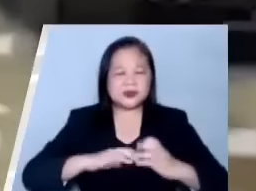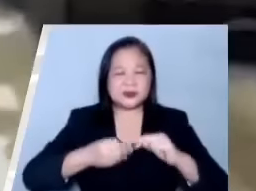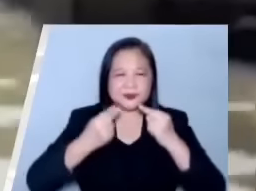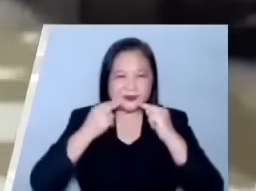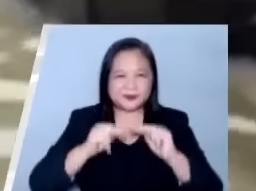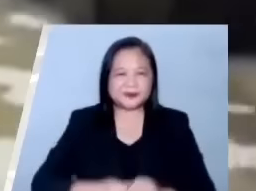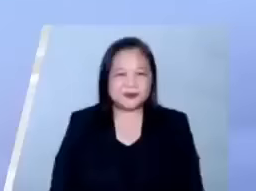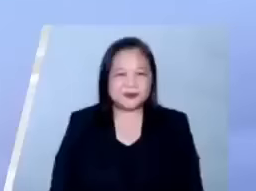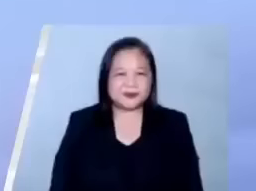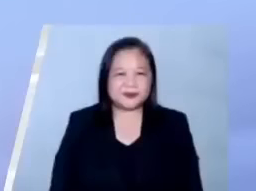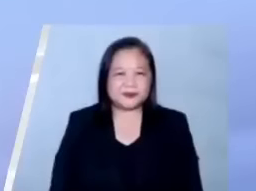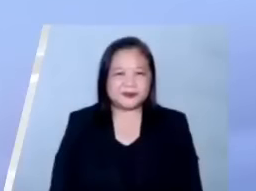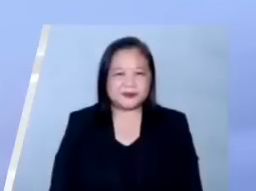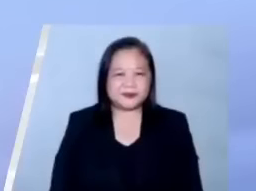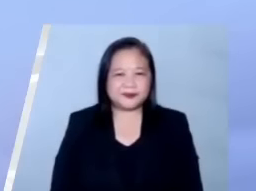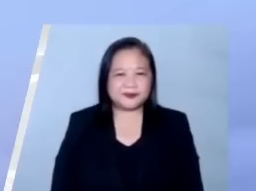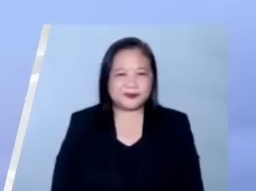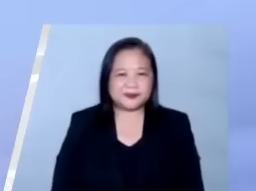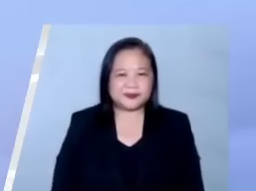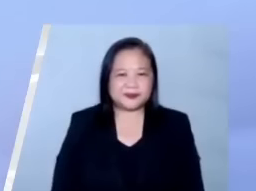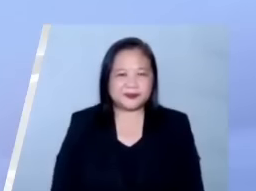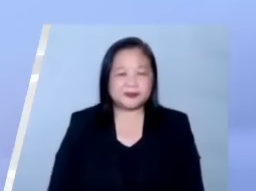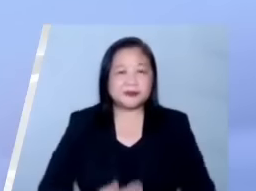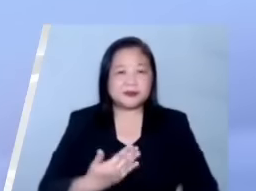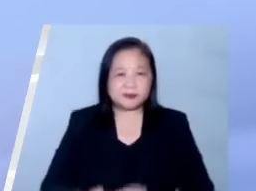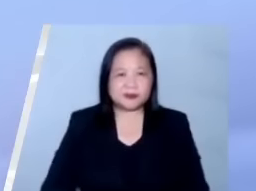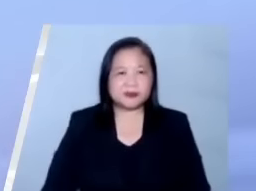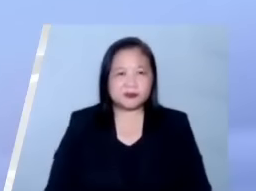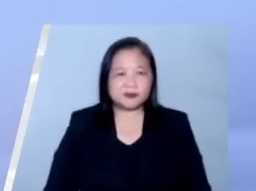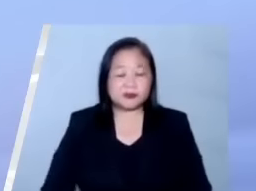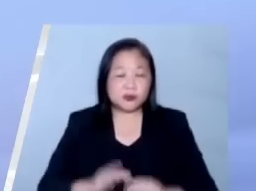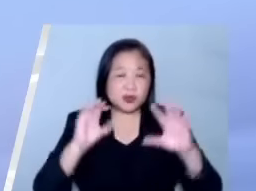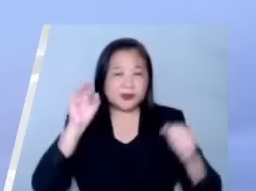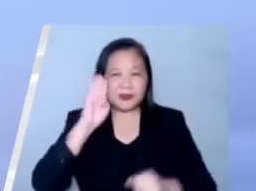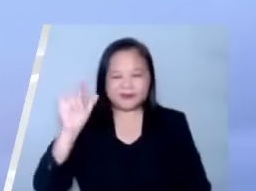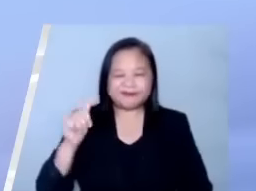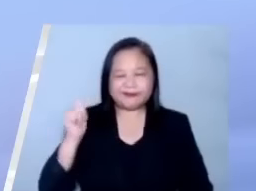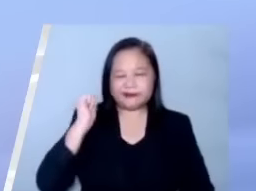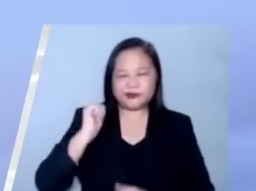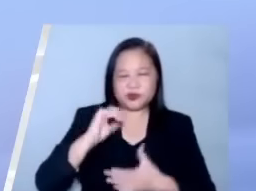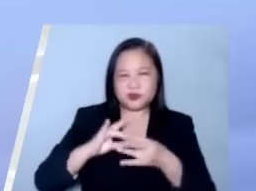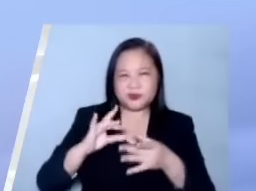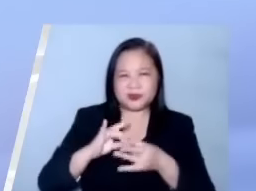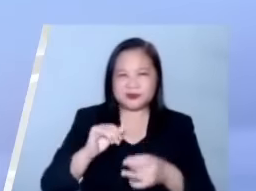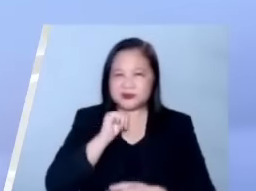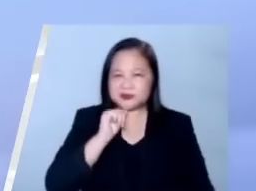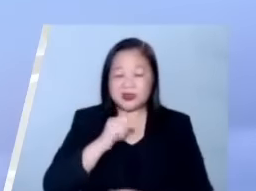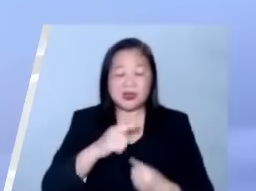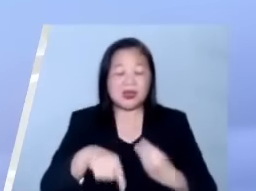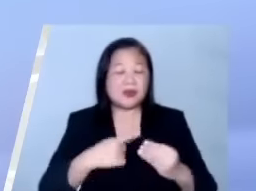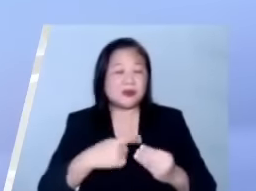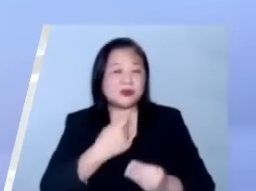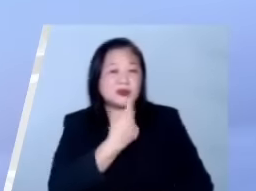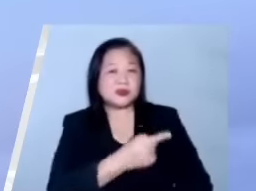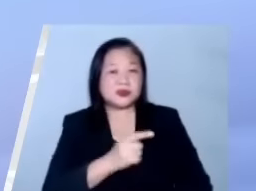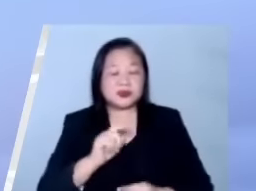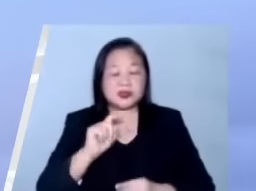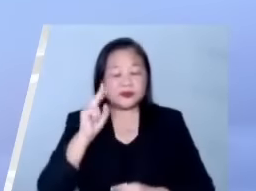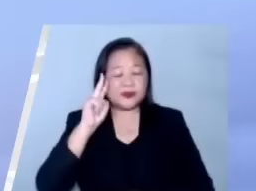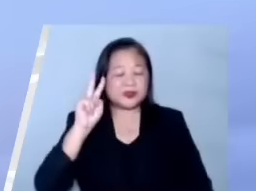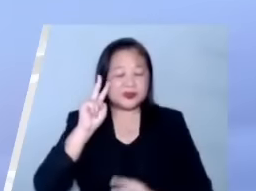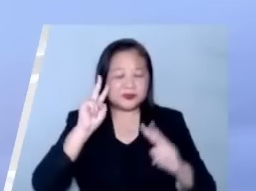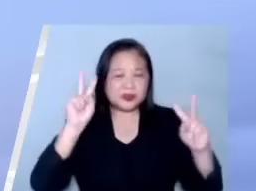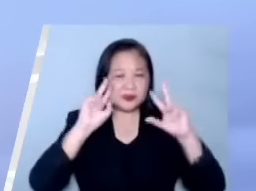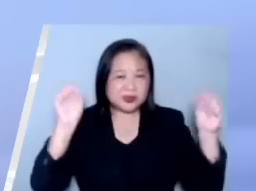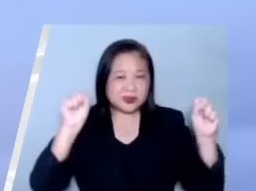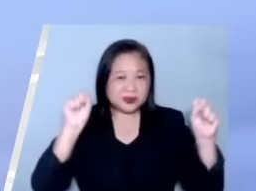Integrated News. Tumanggi magkomento si Pangulong Bongbong Marcos kaugnay sa naging pahayag ni Vice President Sara Duterte kaugnay sa bangkay ng